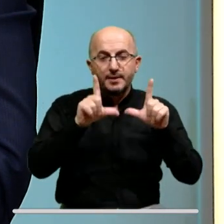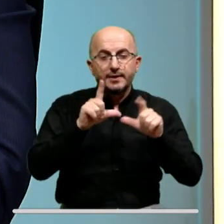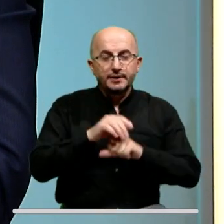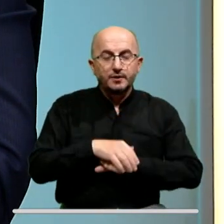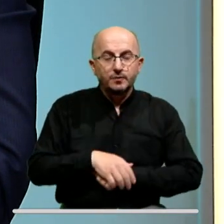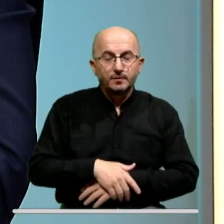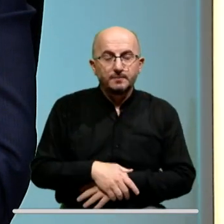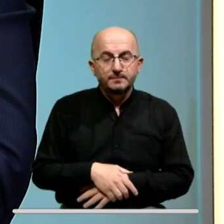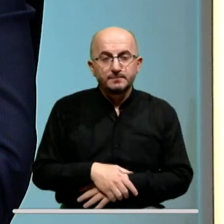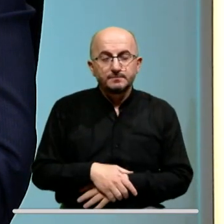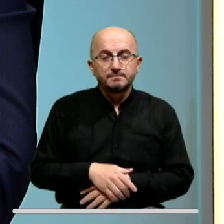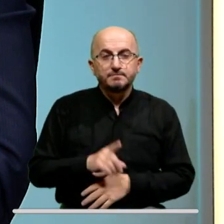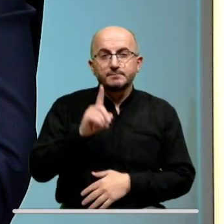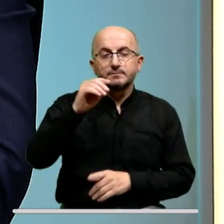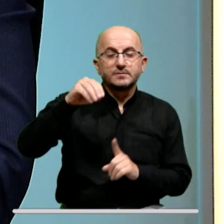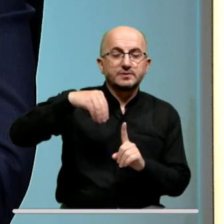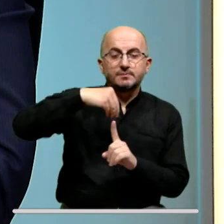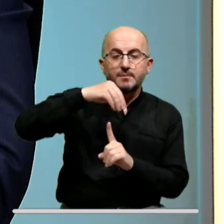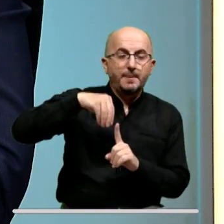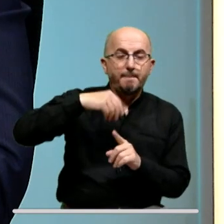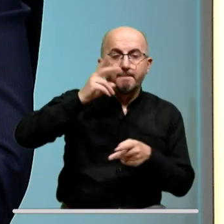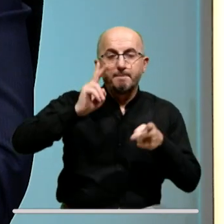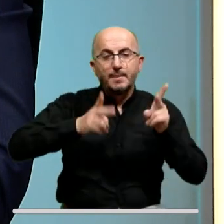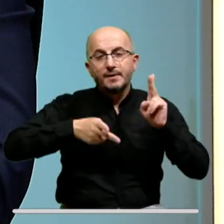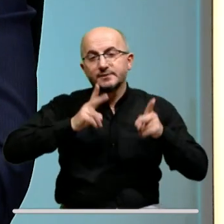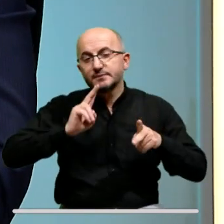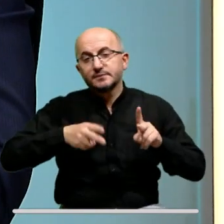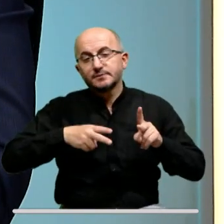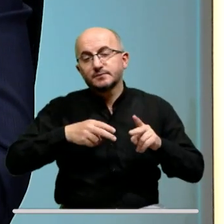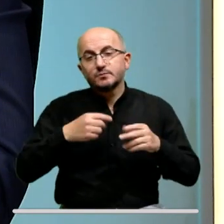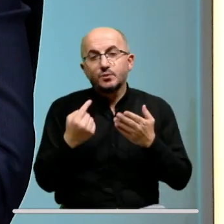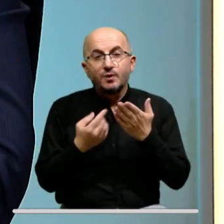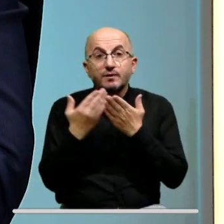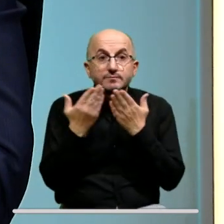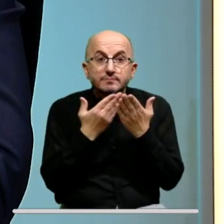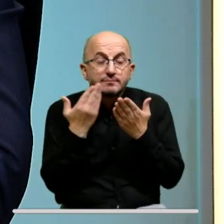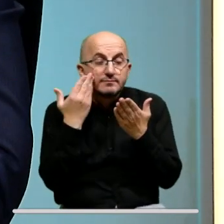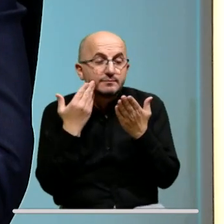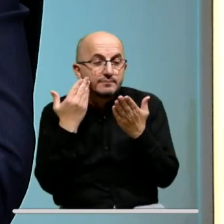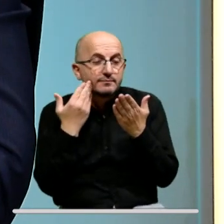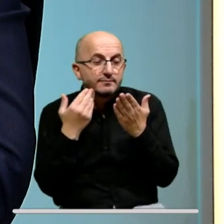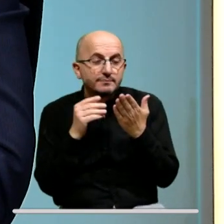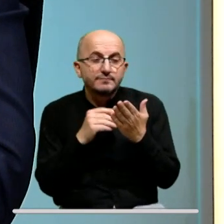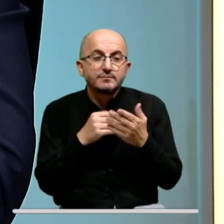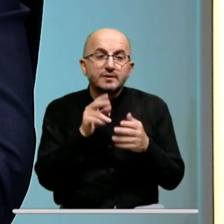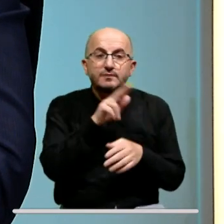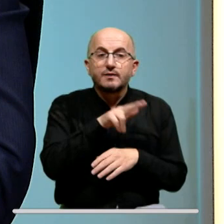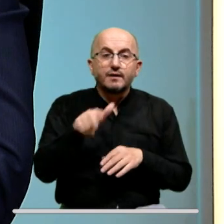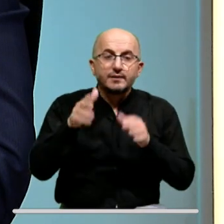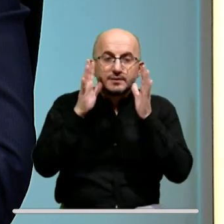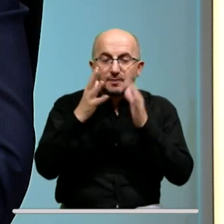Şimdi bir imam diyelim ki bazen yani mukabeleler oluyor veya işte teravih namazları falan gibi